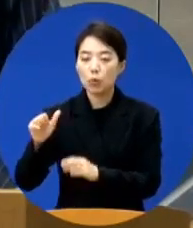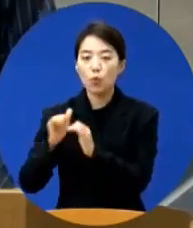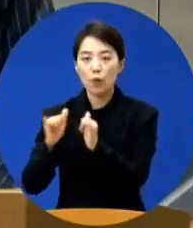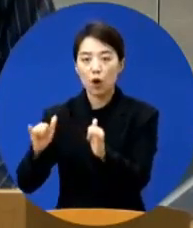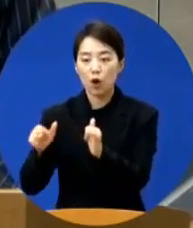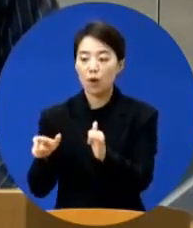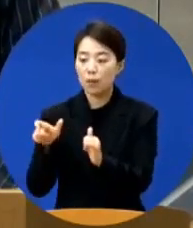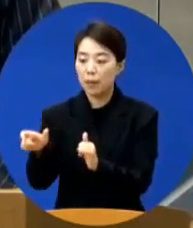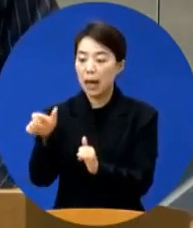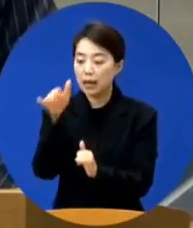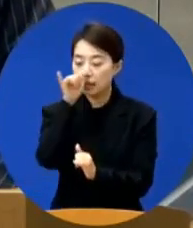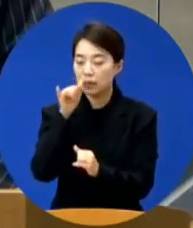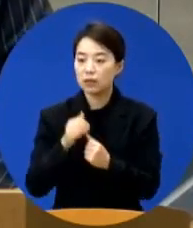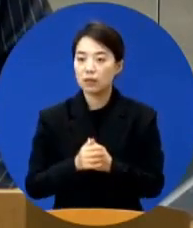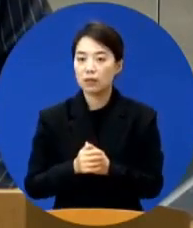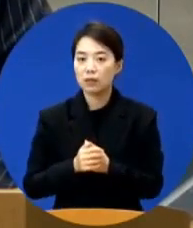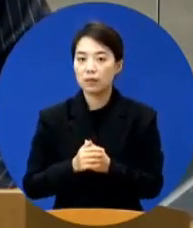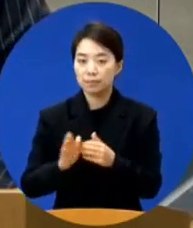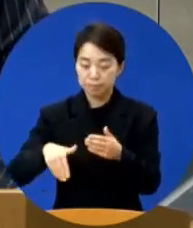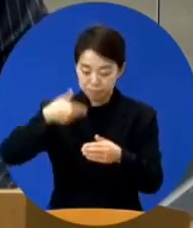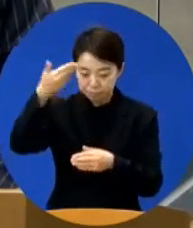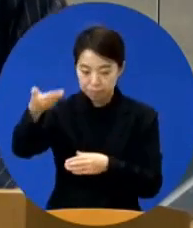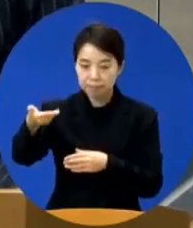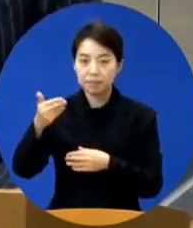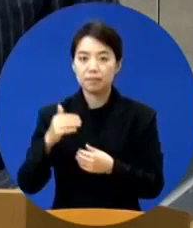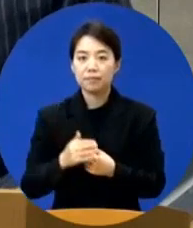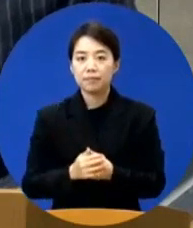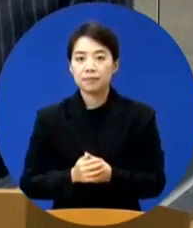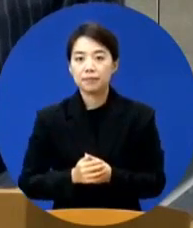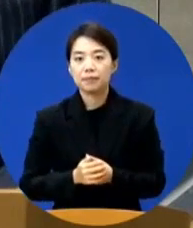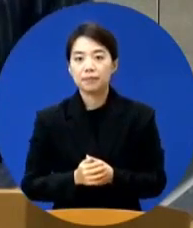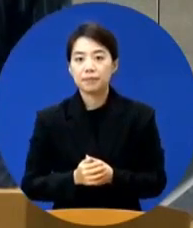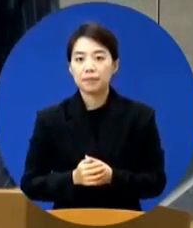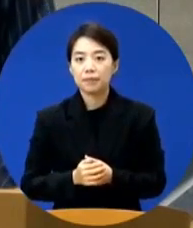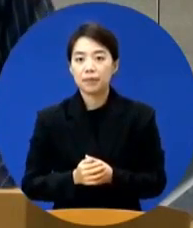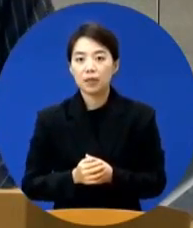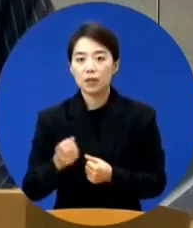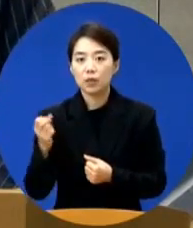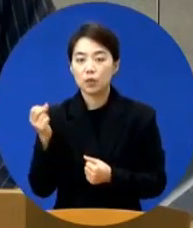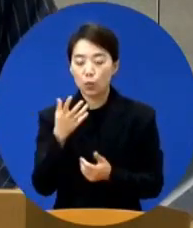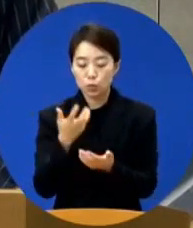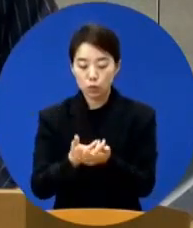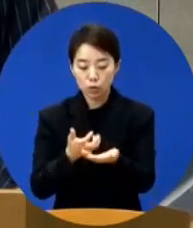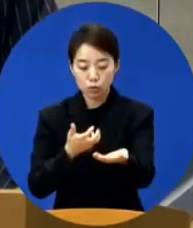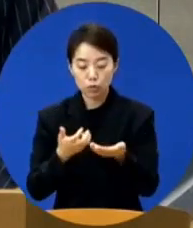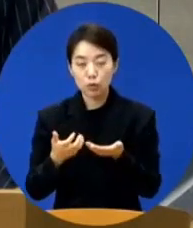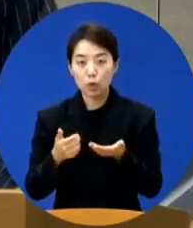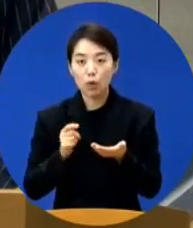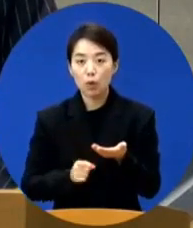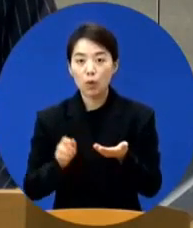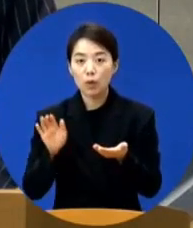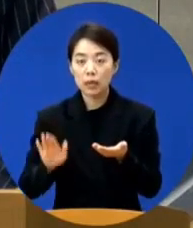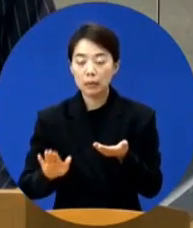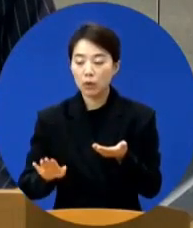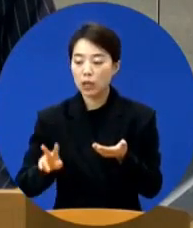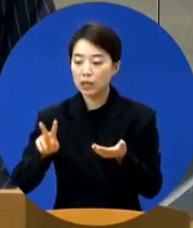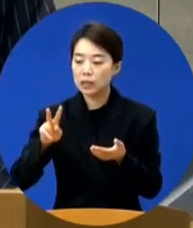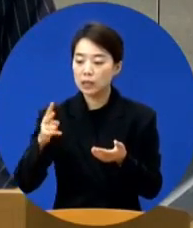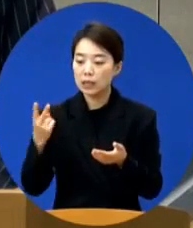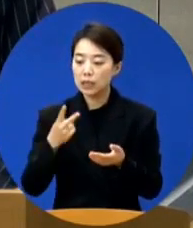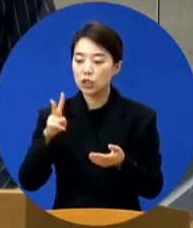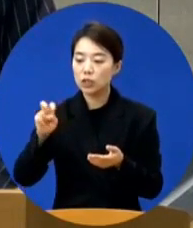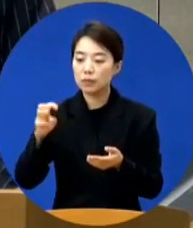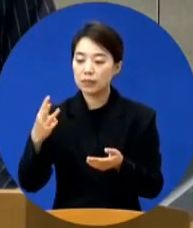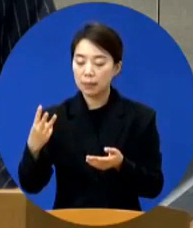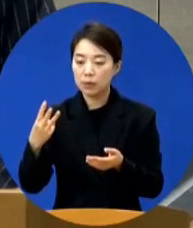겁니다. 자, 한 장 더 넘어가 보겠습니다. 그런데 또 서류를 갖고 왔는데 이번에는 23년